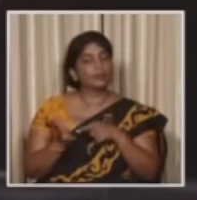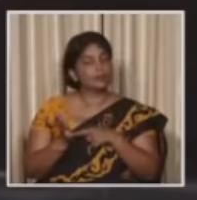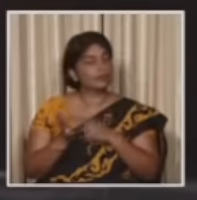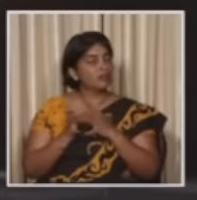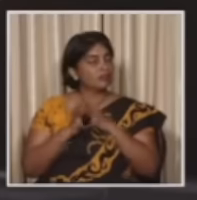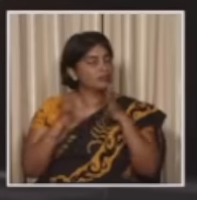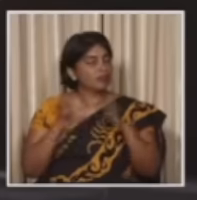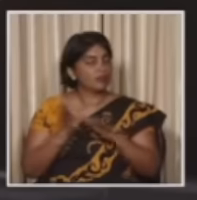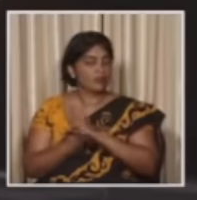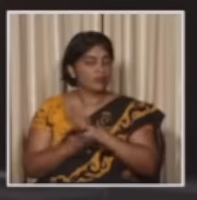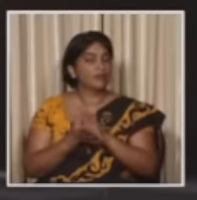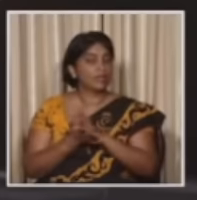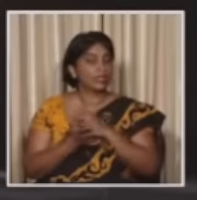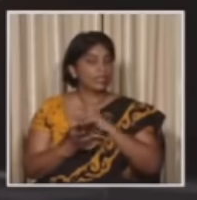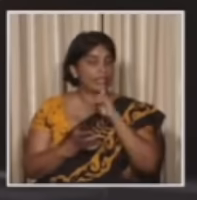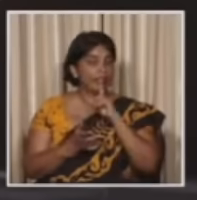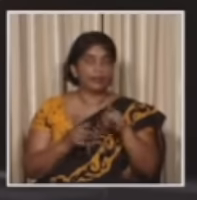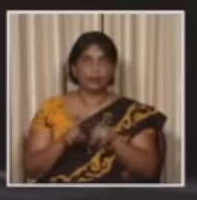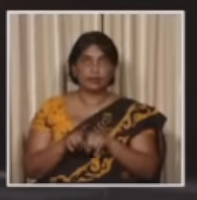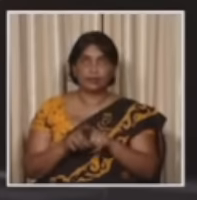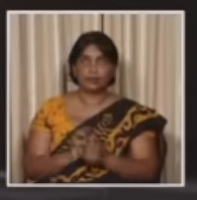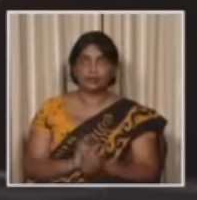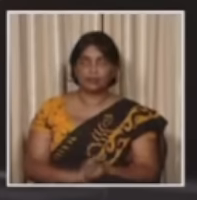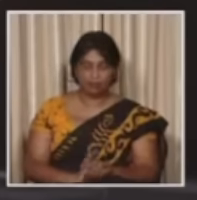බොහොම පැහැදිලිව මං කියපු දේ.